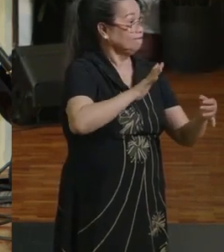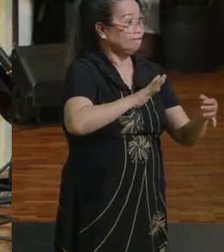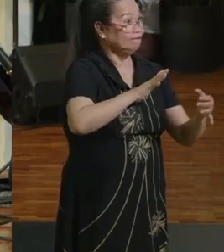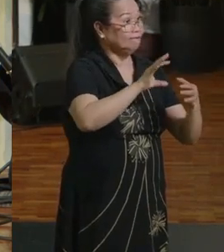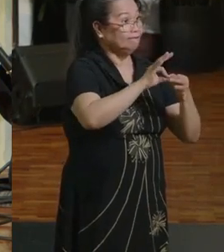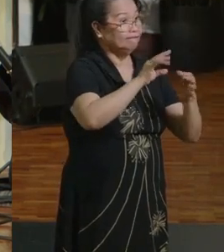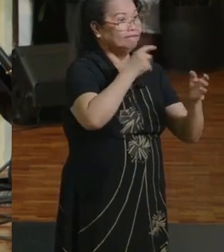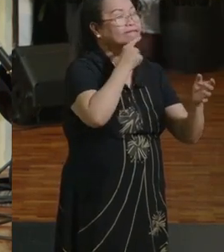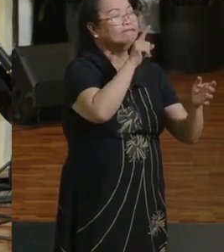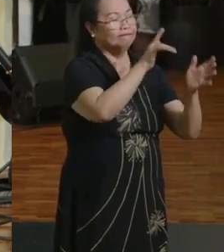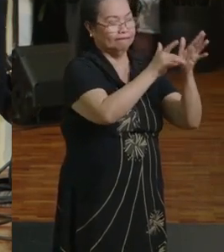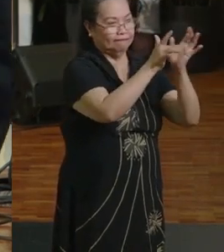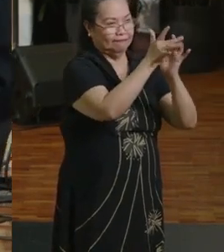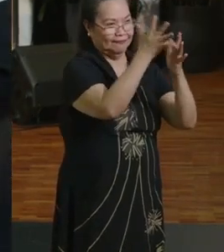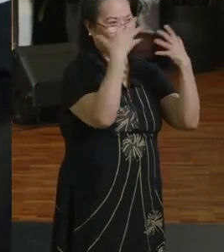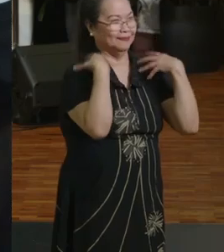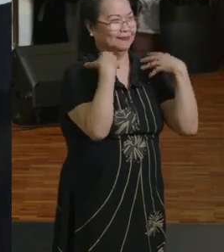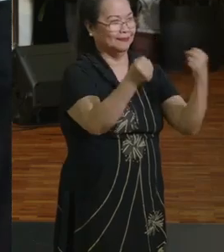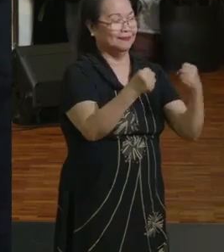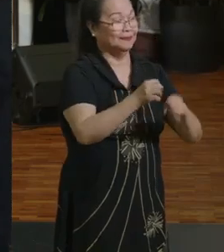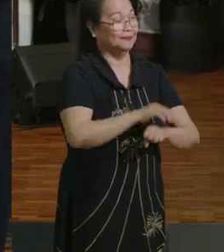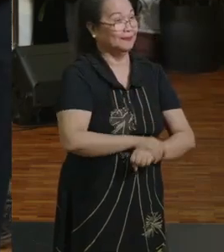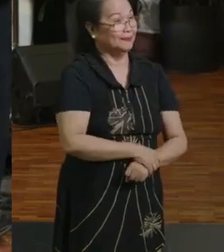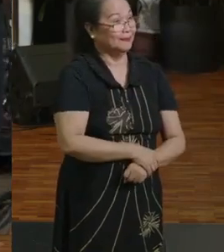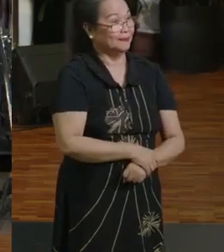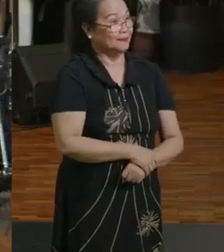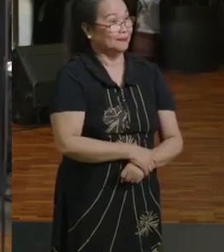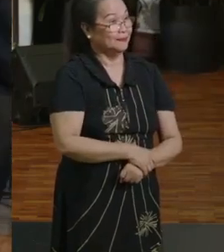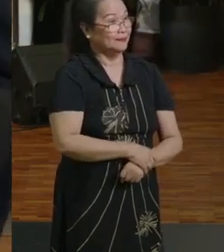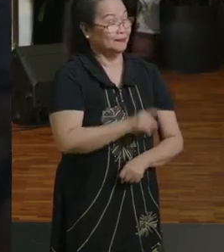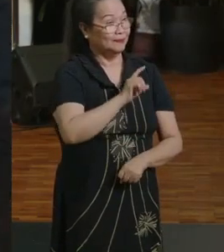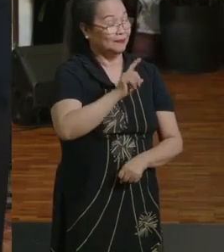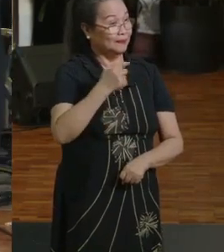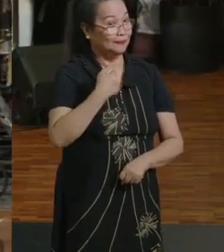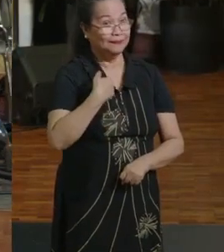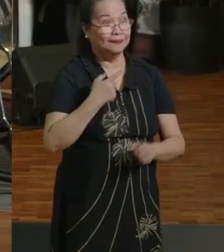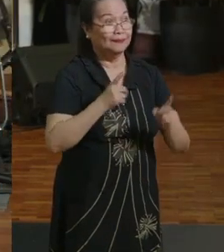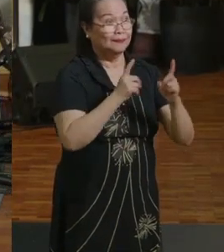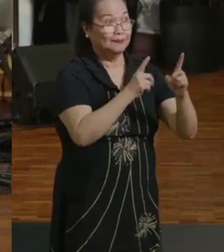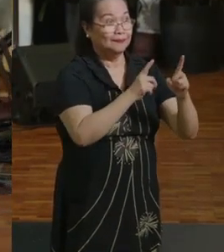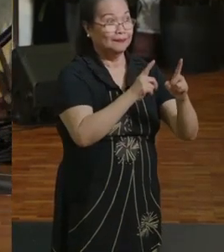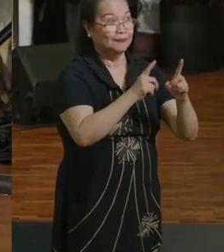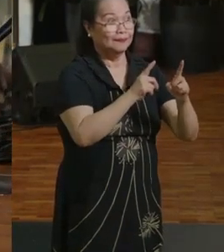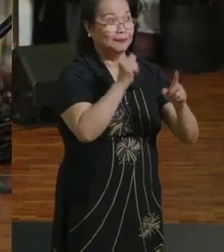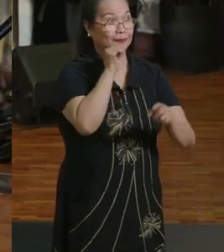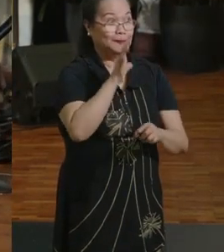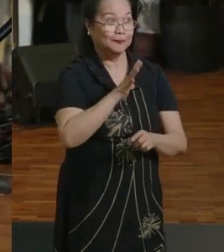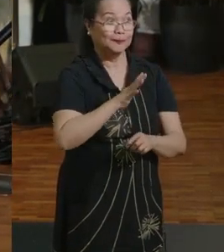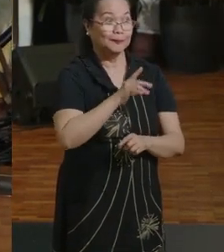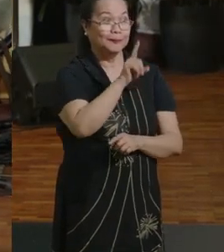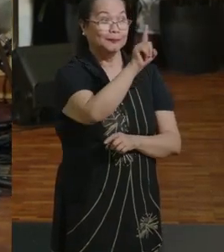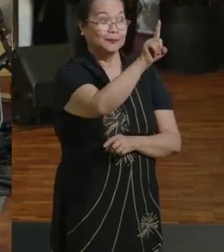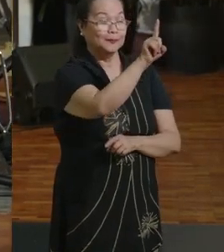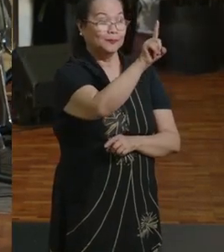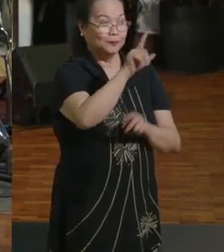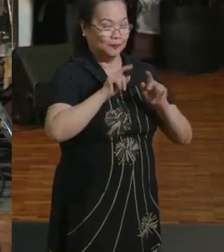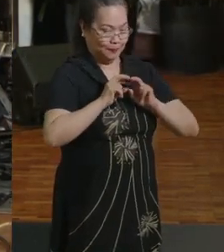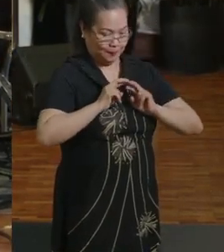noon. Pero kakaiba yung merong mga disipulong babae, ang isang